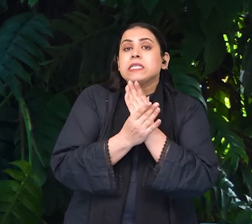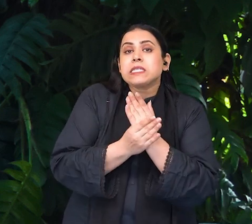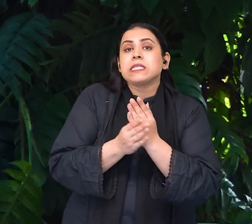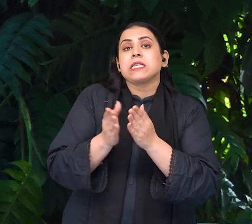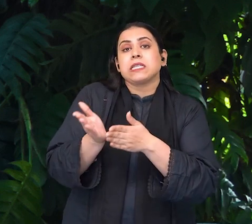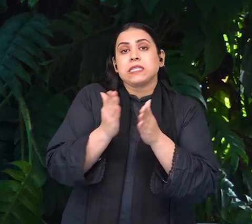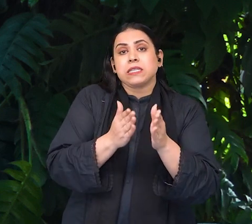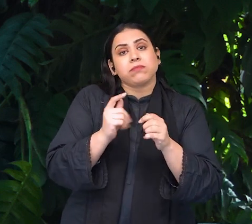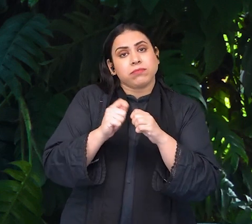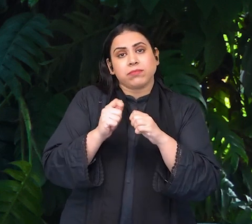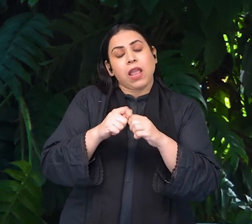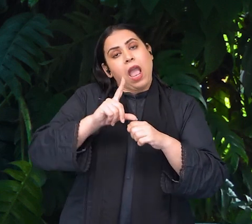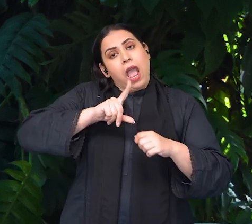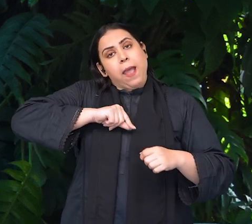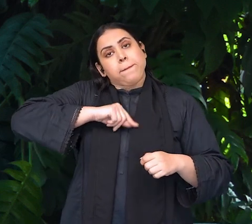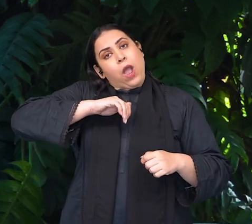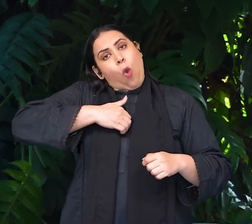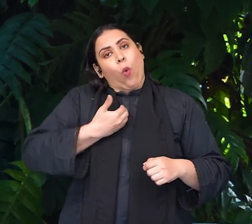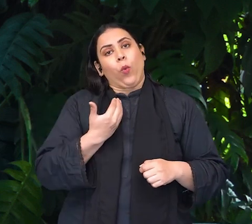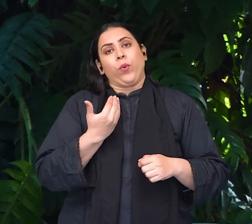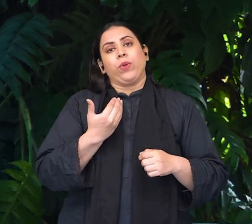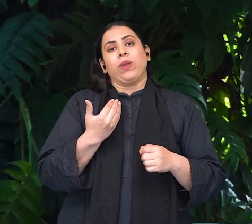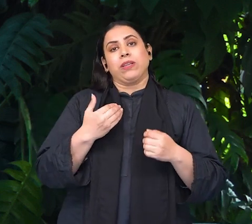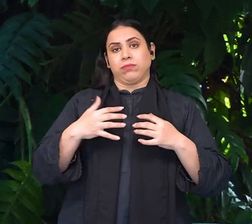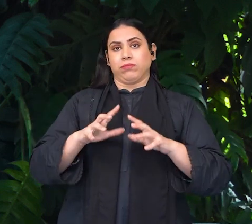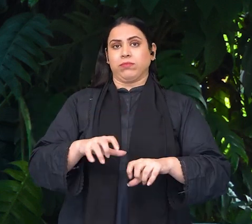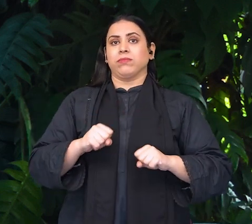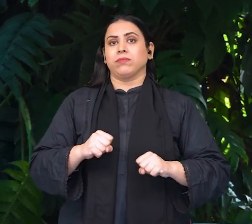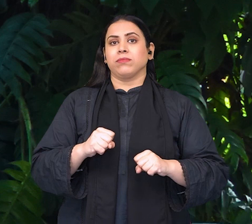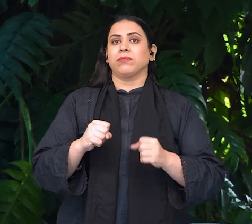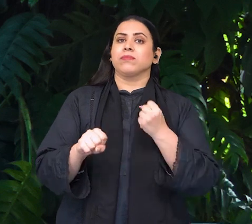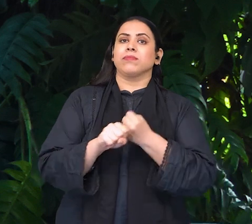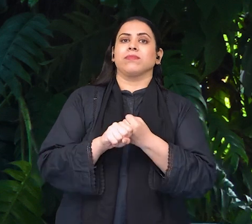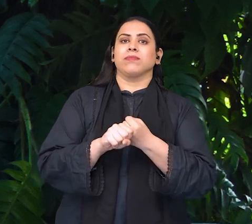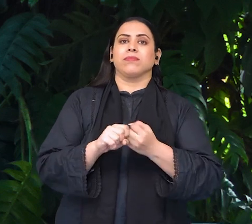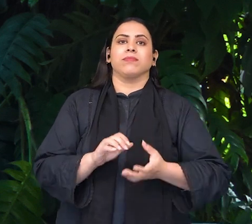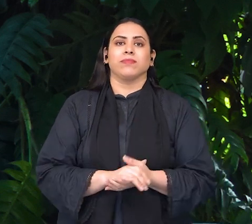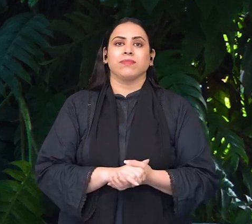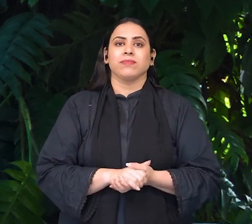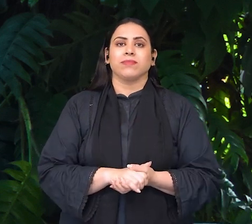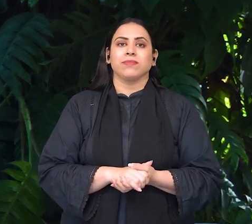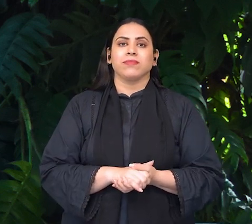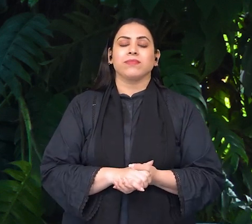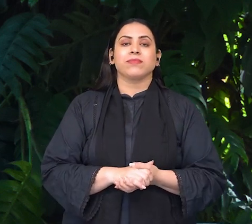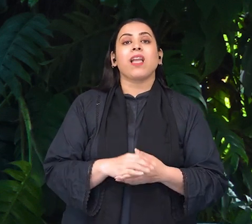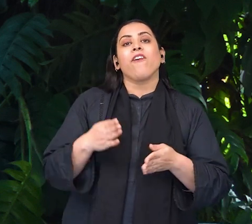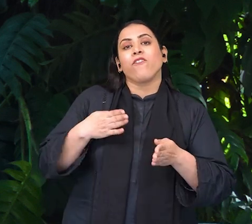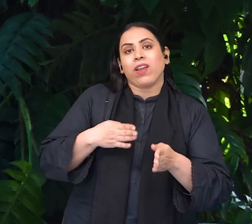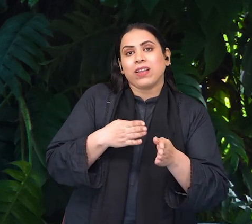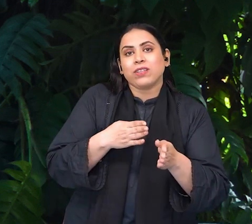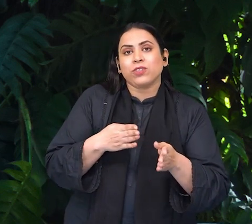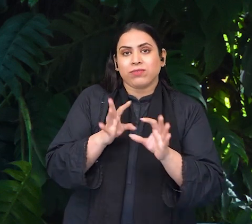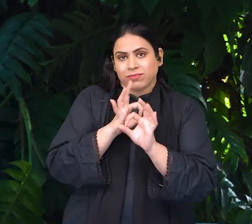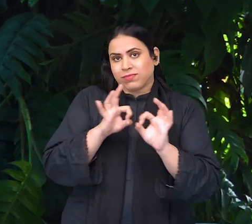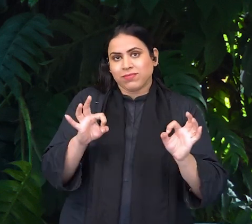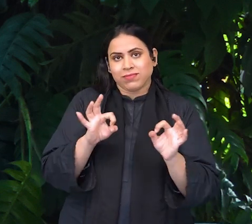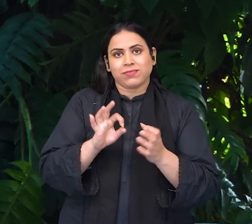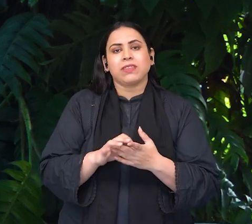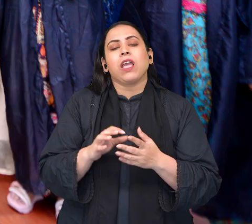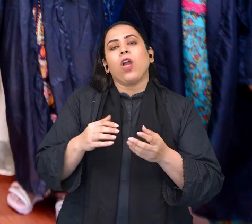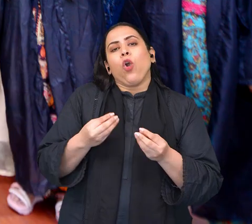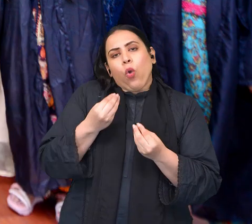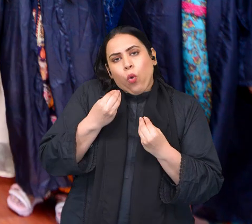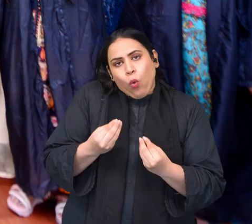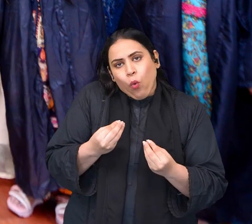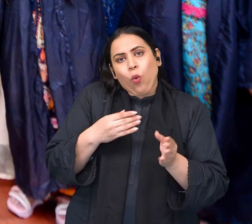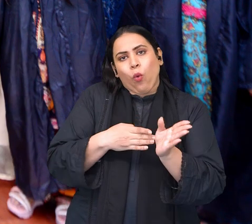स्किल सेट बना सकें ताकि वो अपने आप को इंडिपेंडेंटली सपोर्ट कर सकें। सो फेलोशिप की कंप्लीशन के